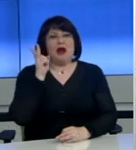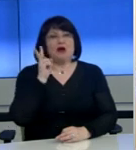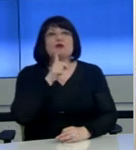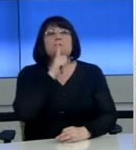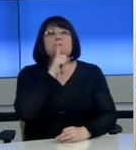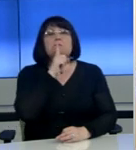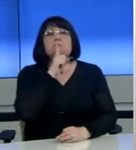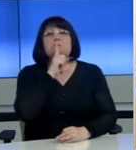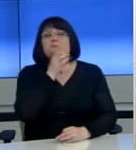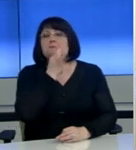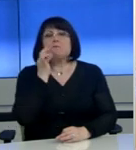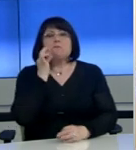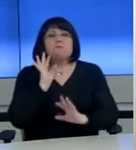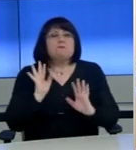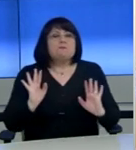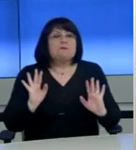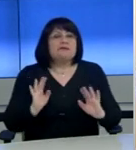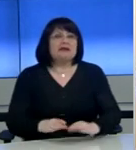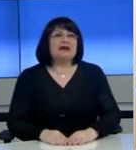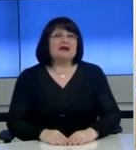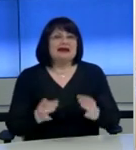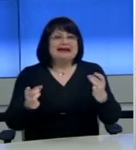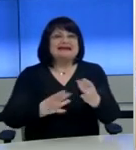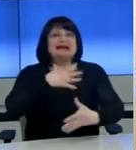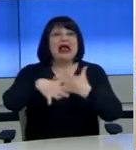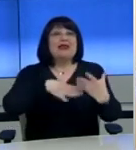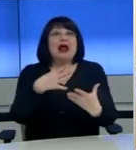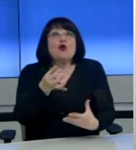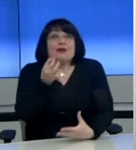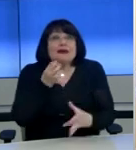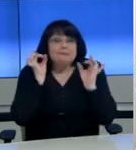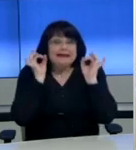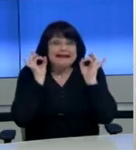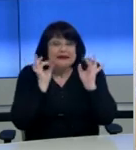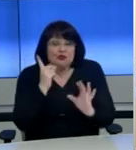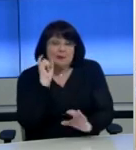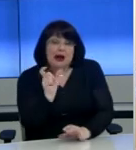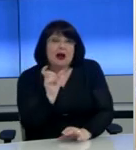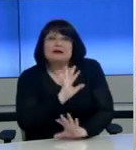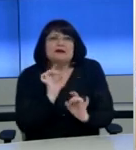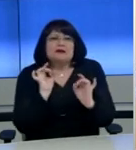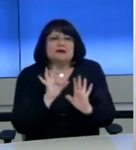τους απέναντι στο σκάνδαλο αυτό καθεαυτό. Καμία αναφορά στην υπόθεση.